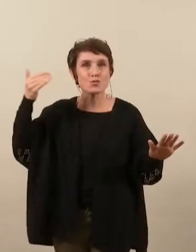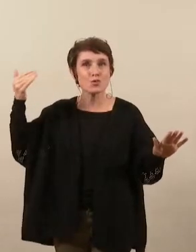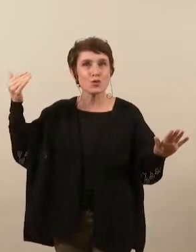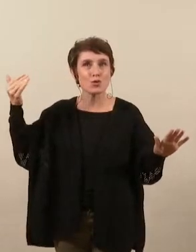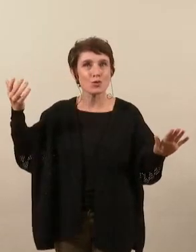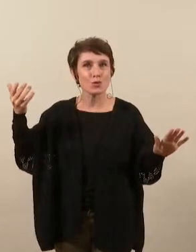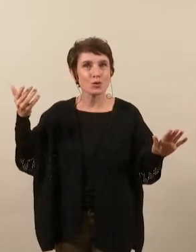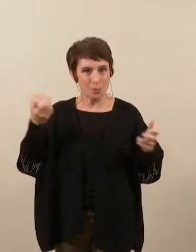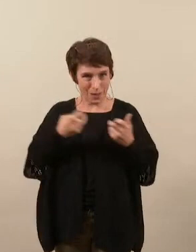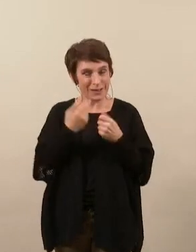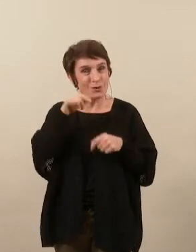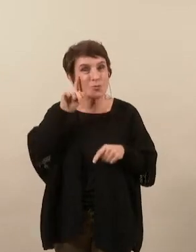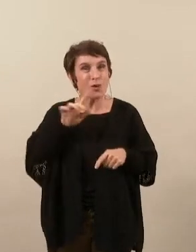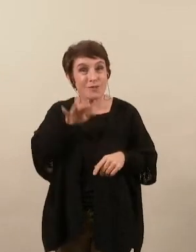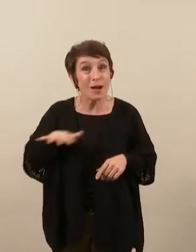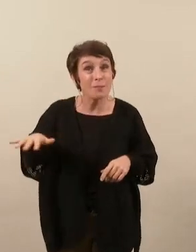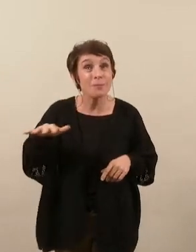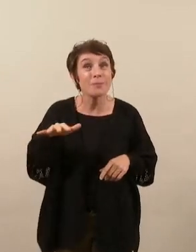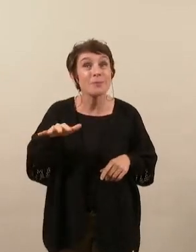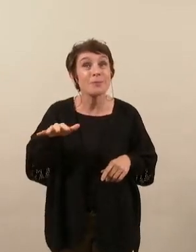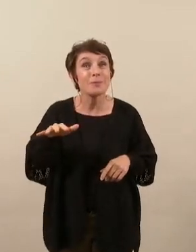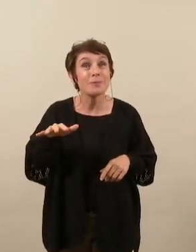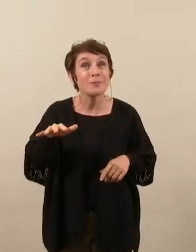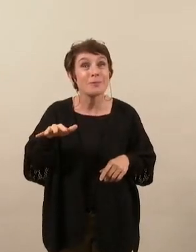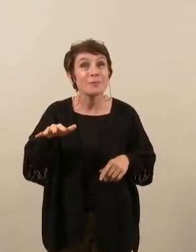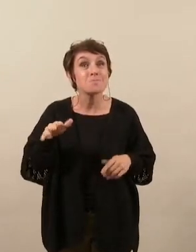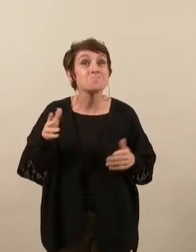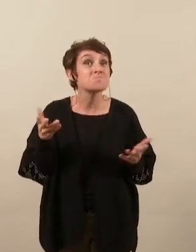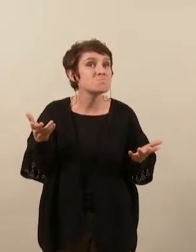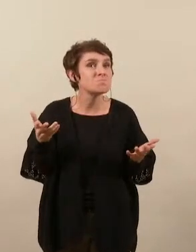l'heure, des Grenobloises, à Grenoble?